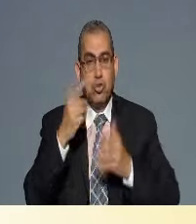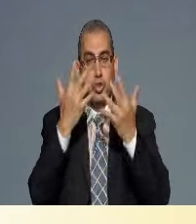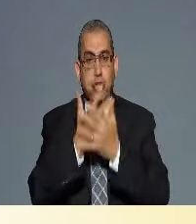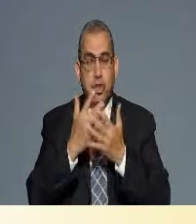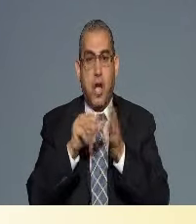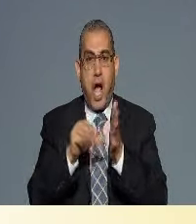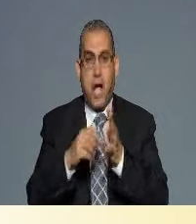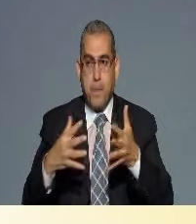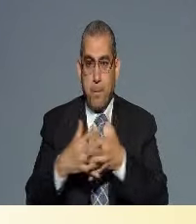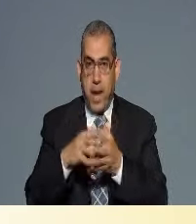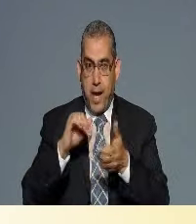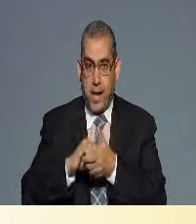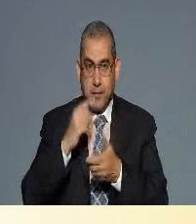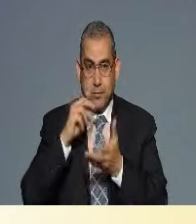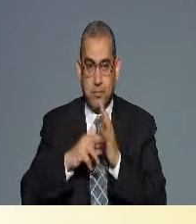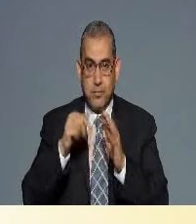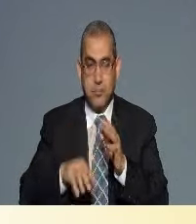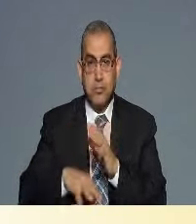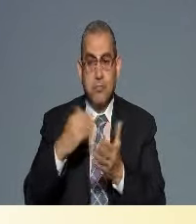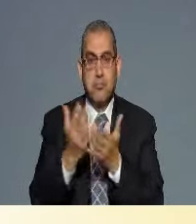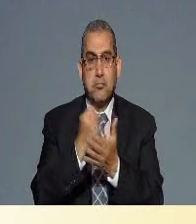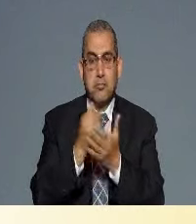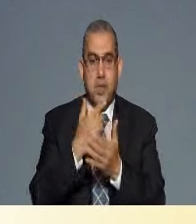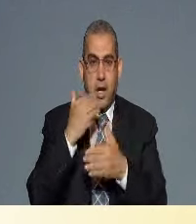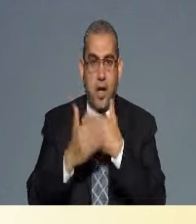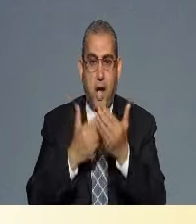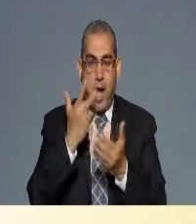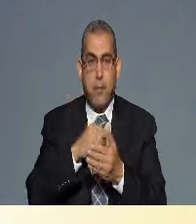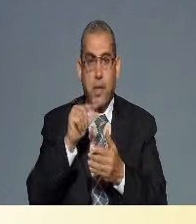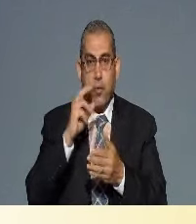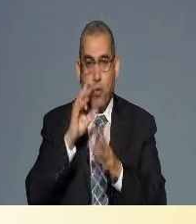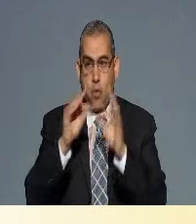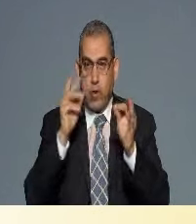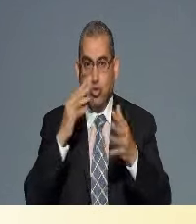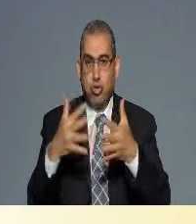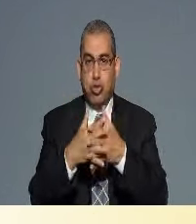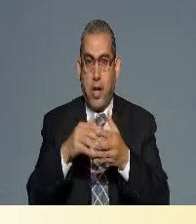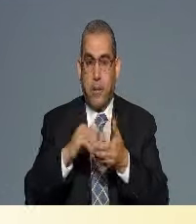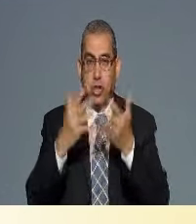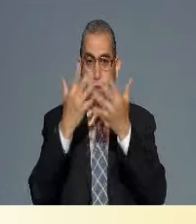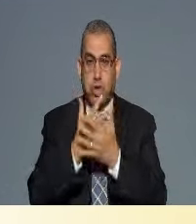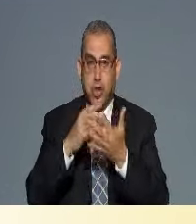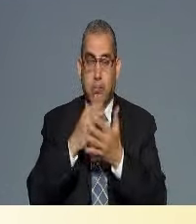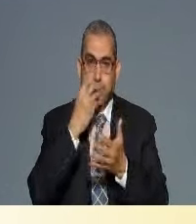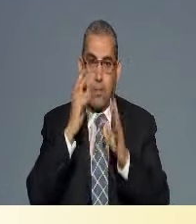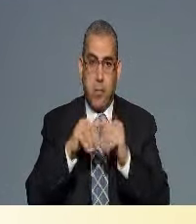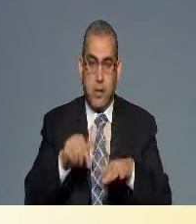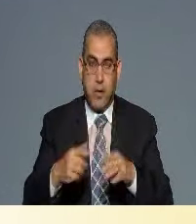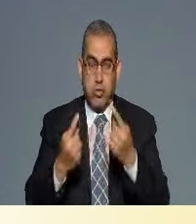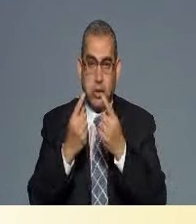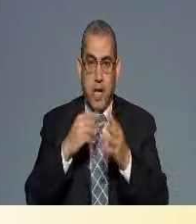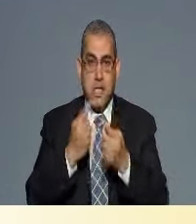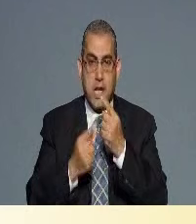الخاص ولسه يعني محققين عاملين سيادتك نموذج شراكه مع شركه من اكبر الشركات اللي موجوده في التصنيع